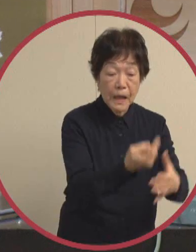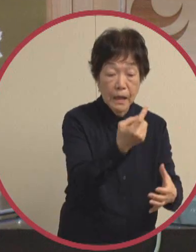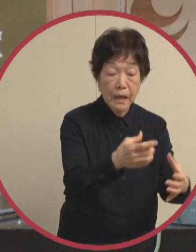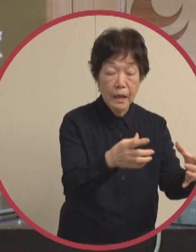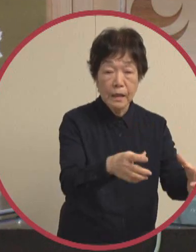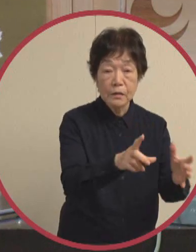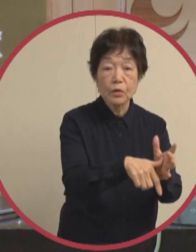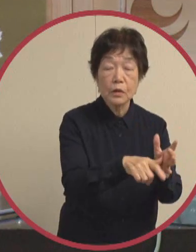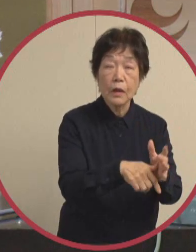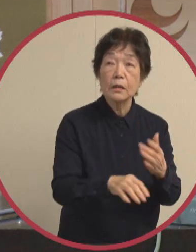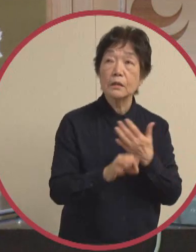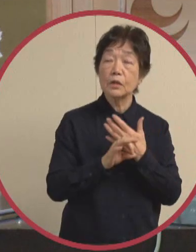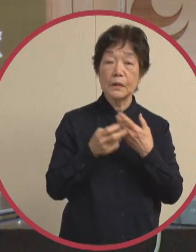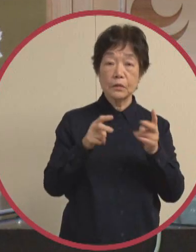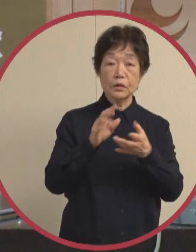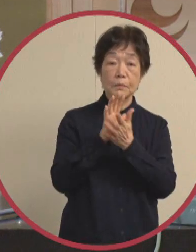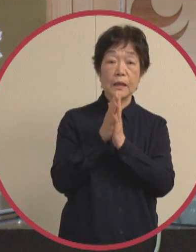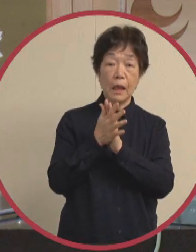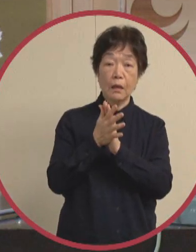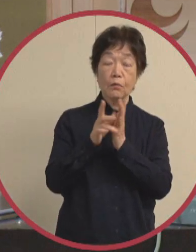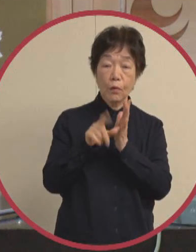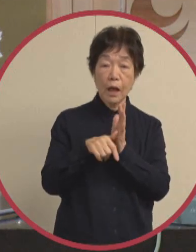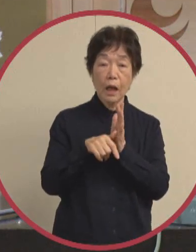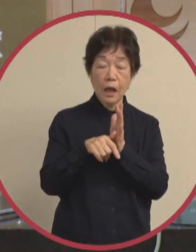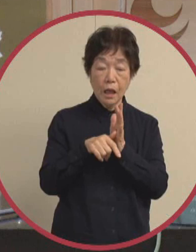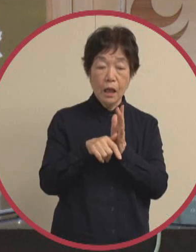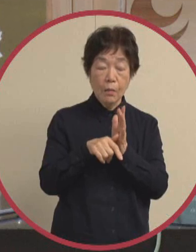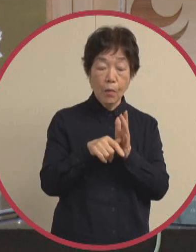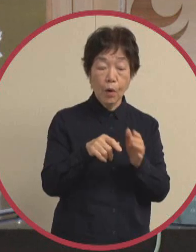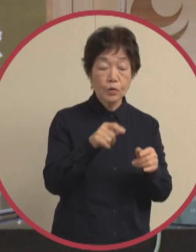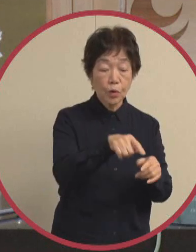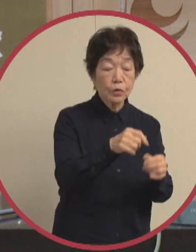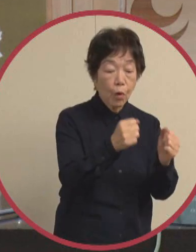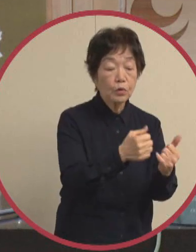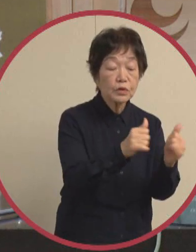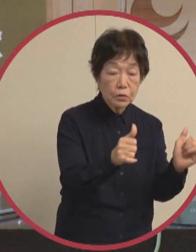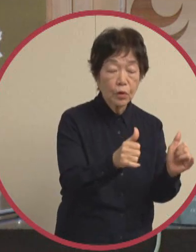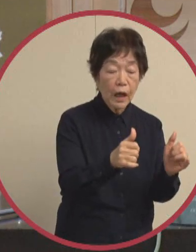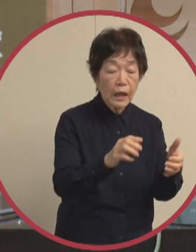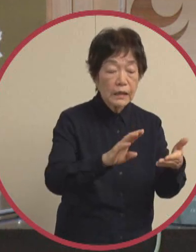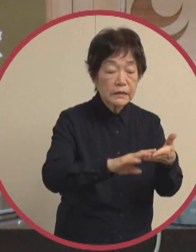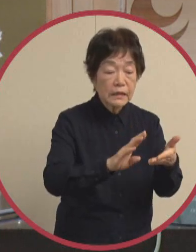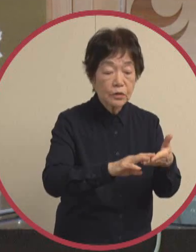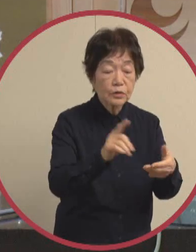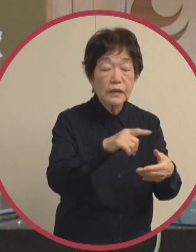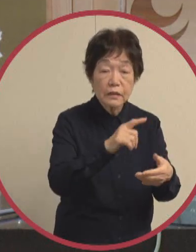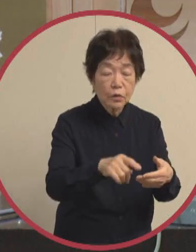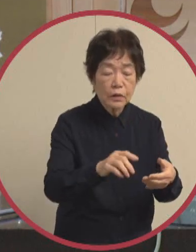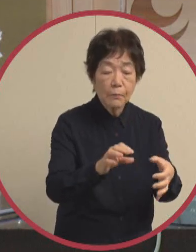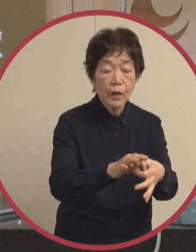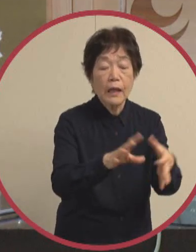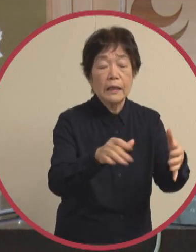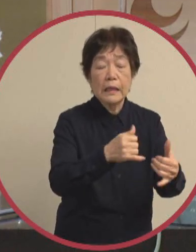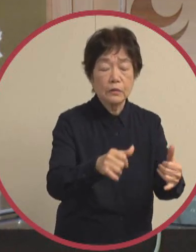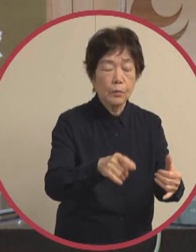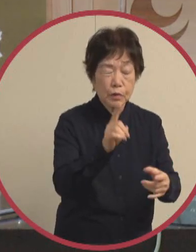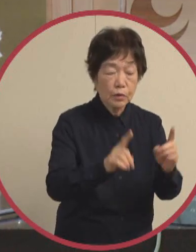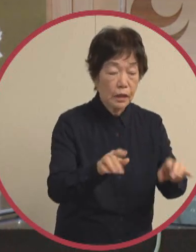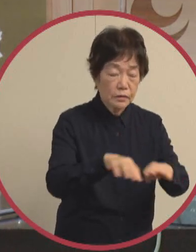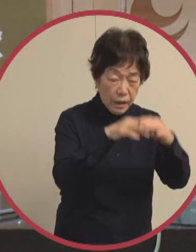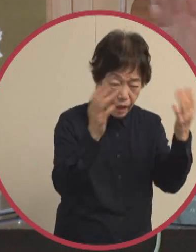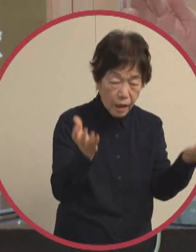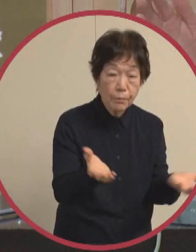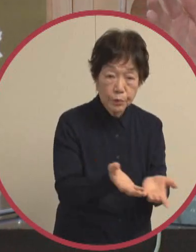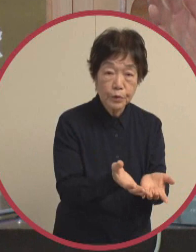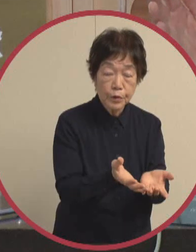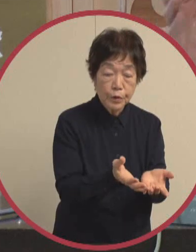少なくとも広島県では濃厚接触者だろうが接触者だろうが、あるいは接触者じゃなくてもですね、基本的に例え